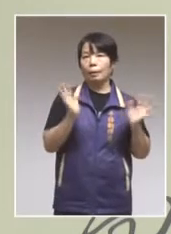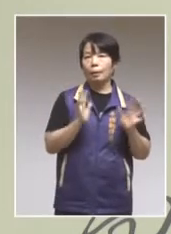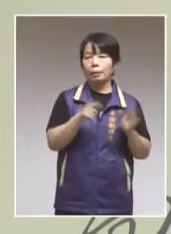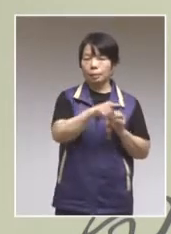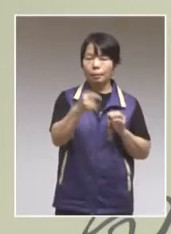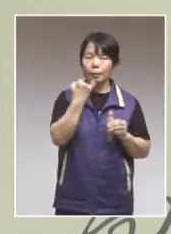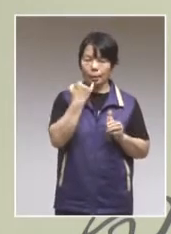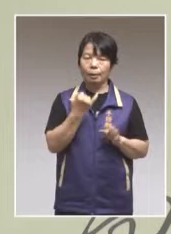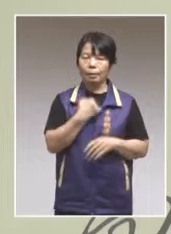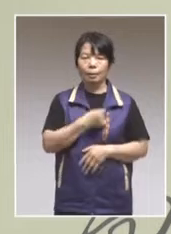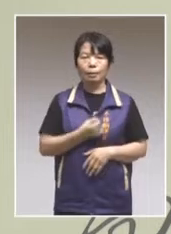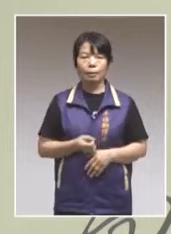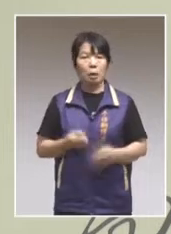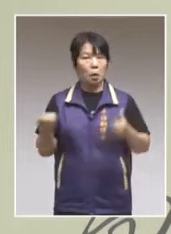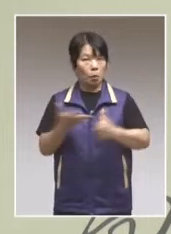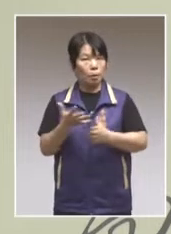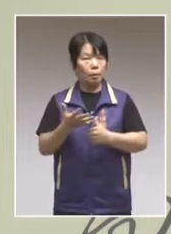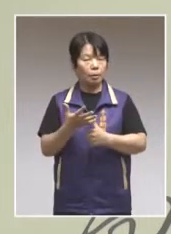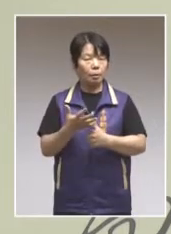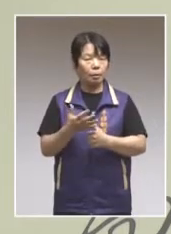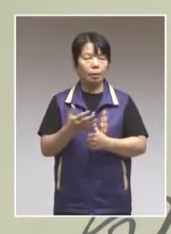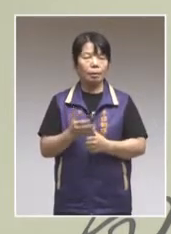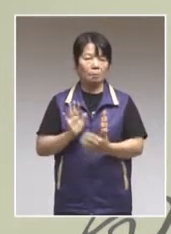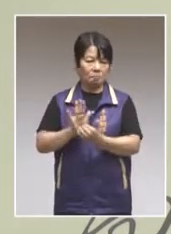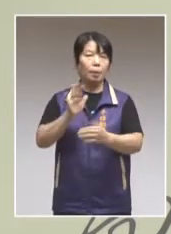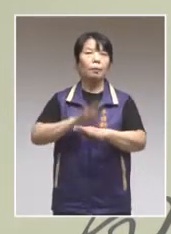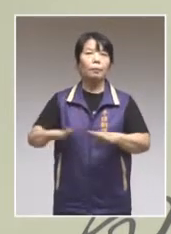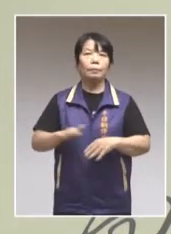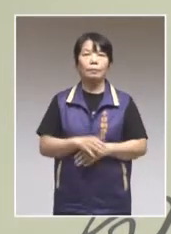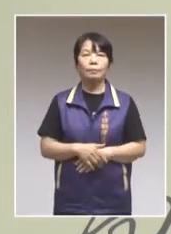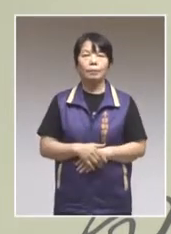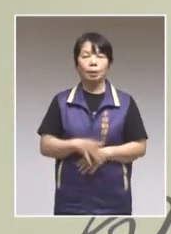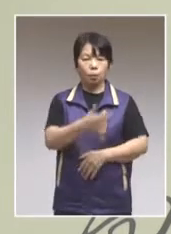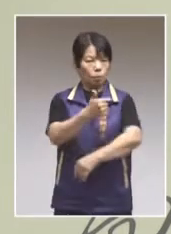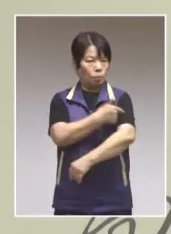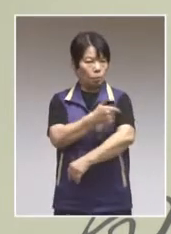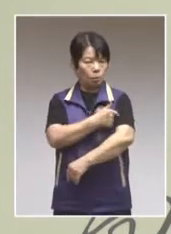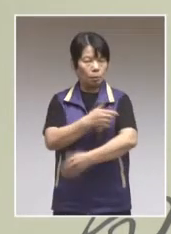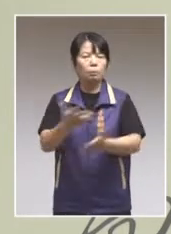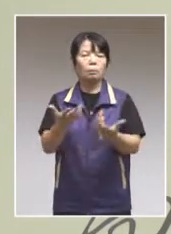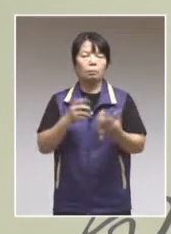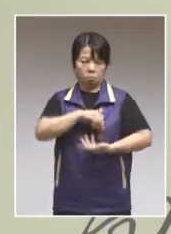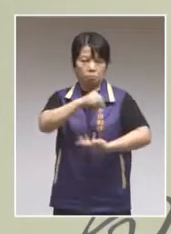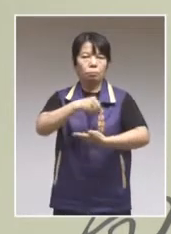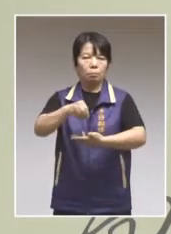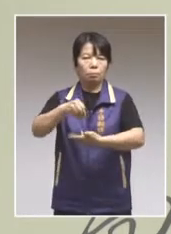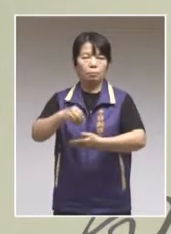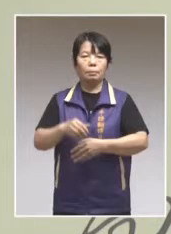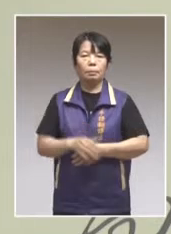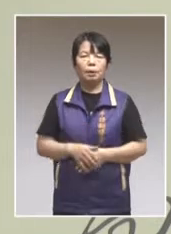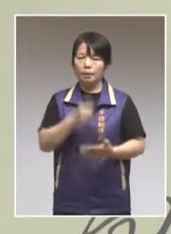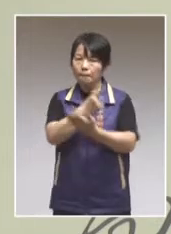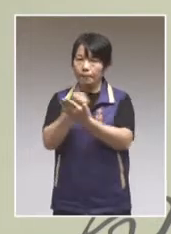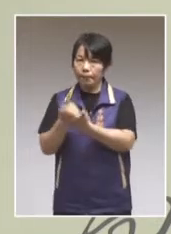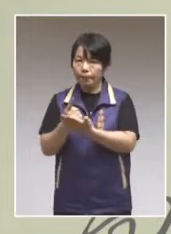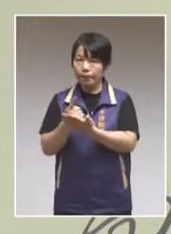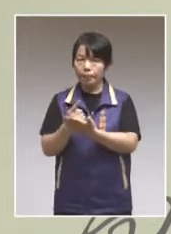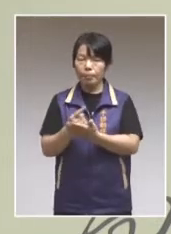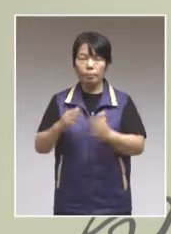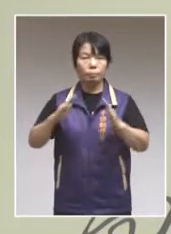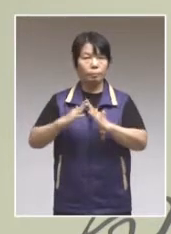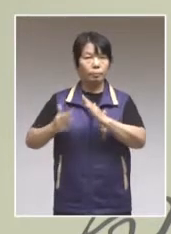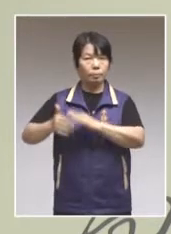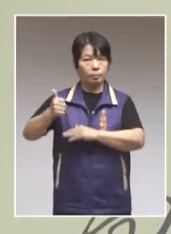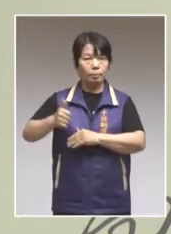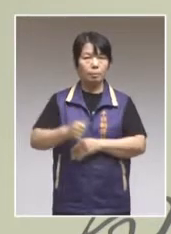不染疫，那所以打疫苗还是我们强烈的建议说，应该每一位家长